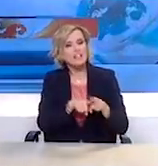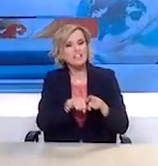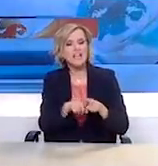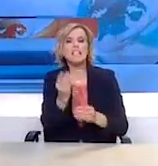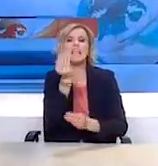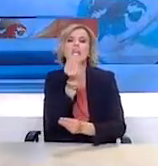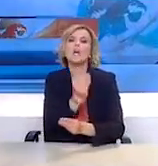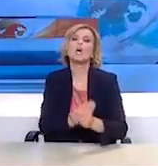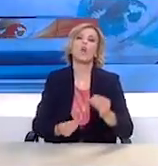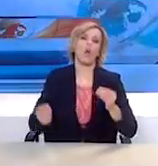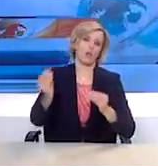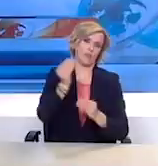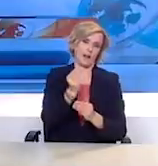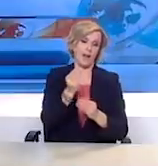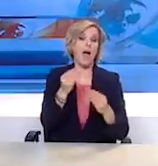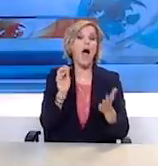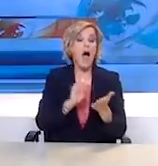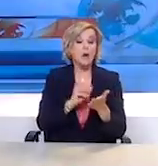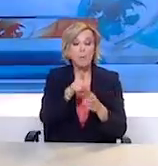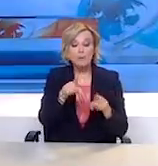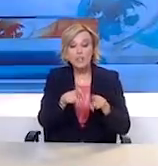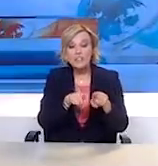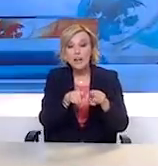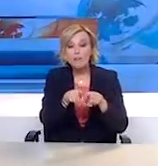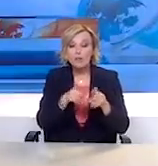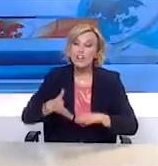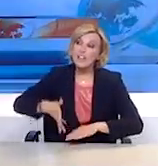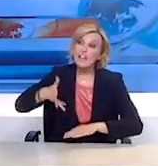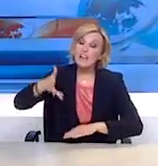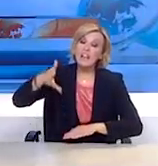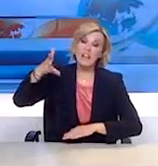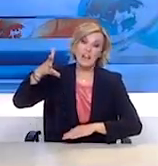περισσότερα από αυτά πάνε μαζί με την ηλικία. Άρα δεν υπάρχει